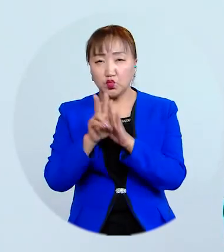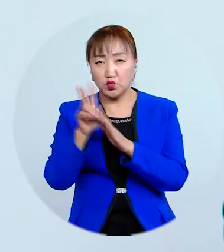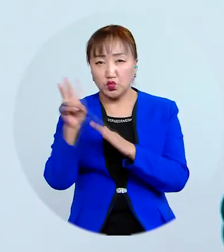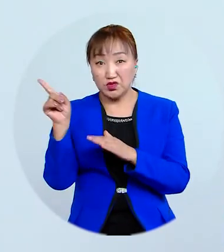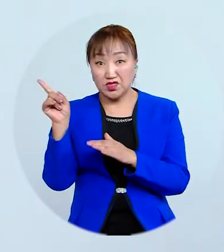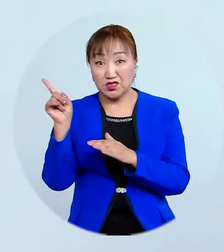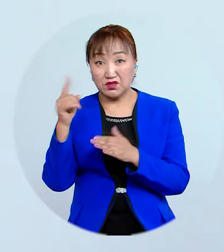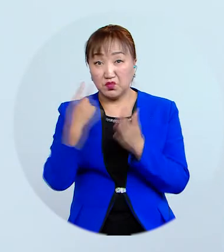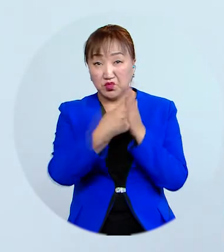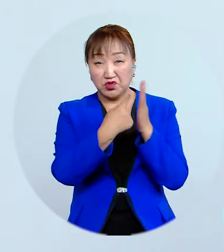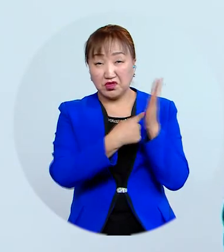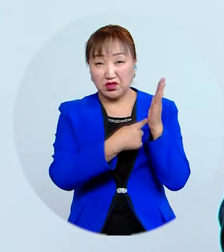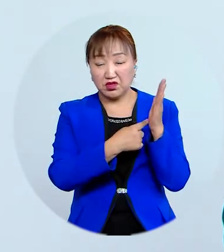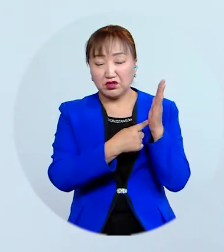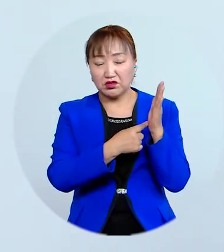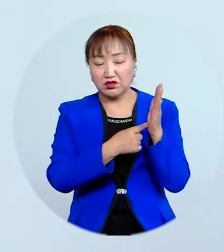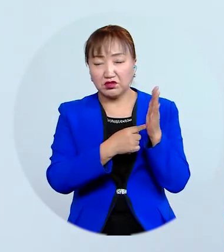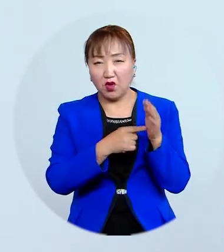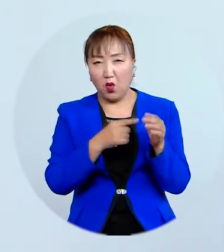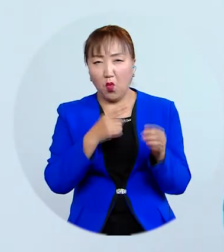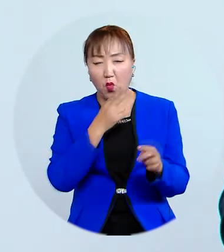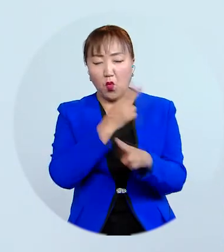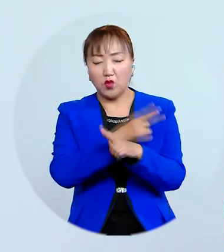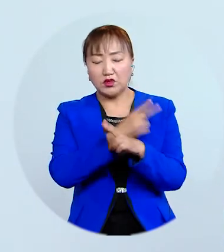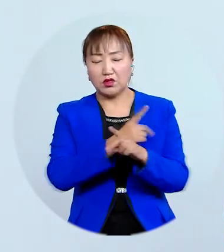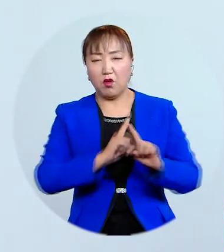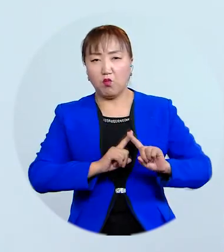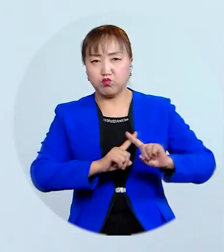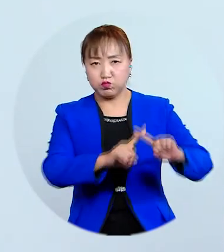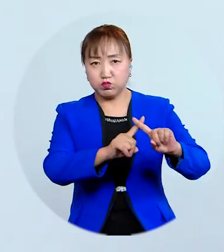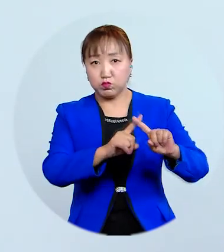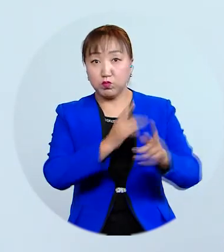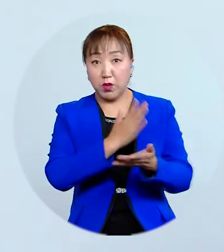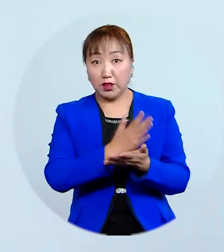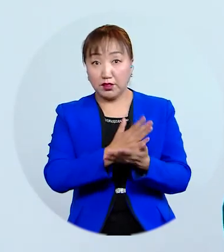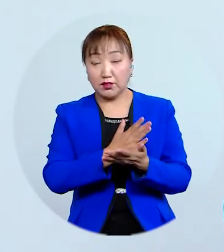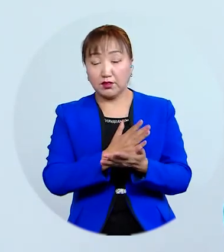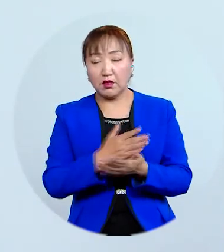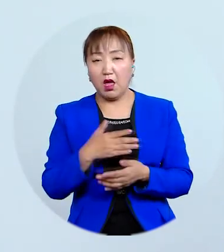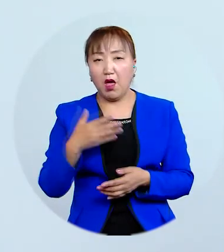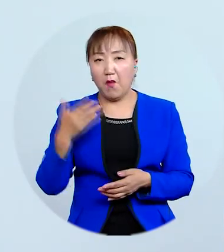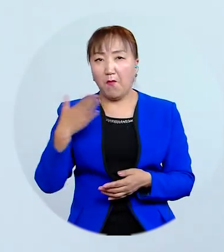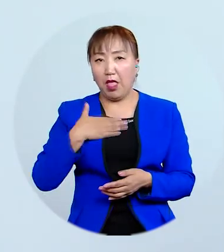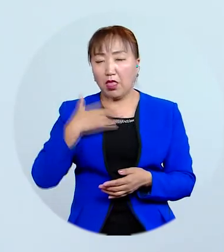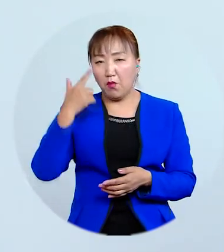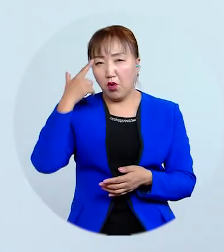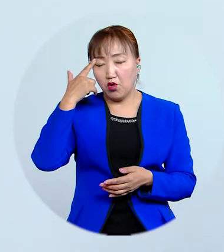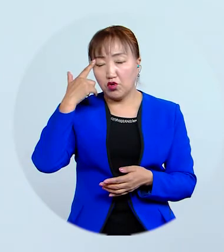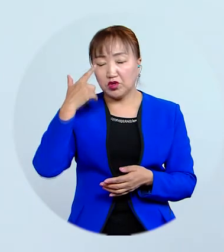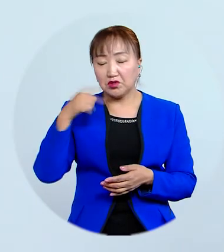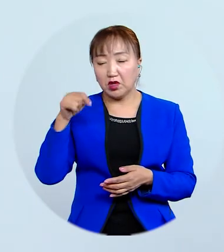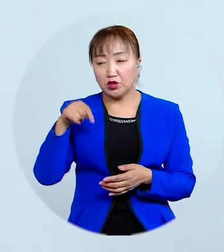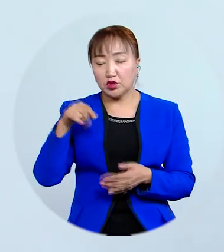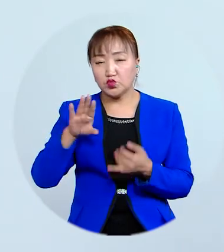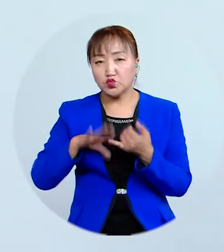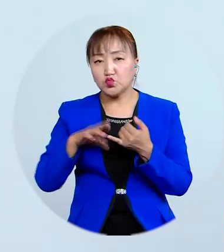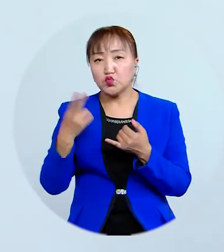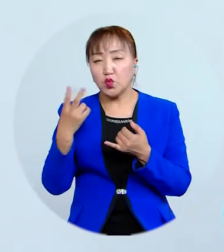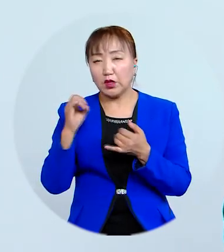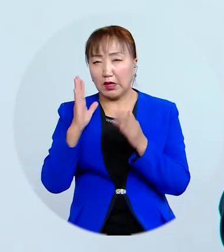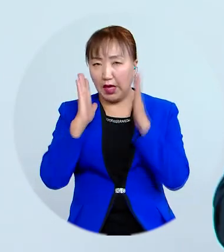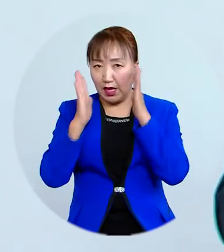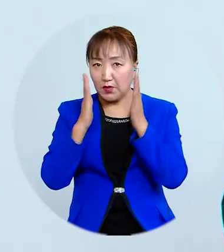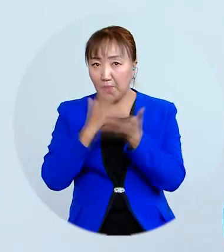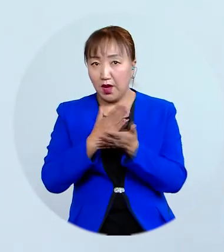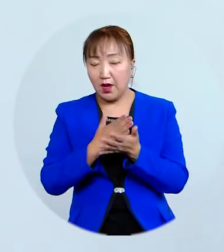За манад бас одоо сүүлийн үед хууль хяналтын байгууллагууд бас энэ дээр илүү анхаарч ажиллаж байгаа. Тэгэхээр өнгө хэлбэрийн хувьд бол маш олон янз бүтээгдэхүүн байж